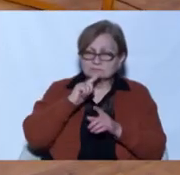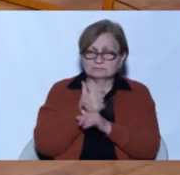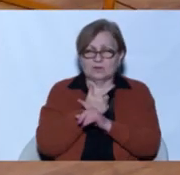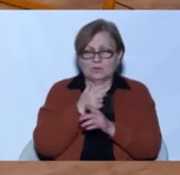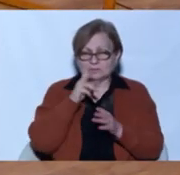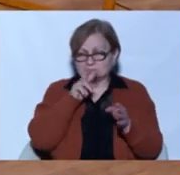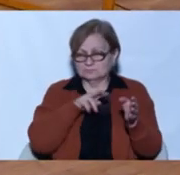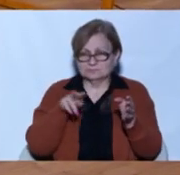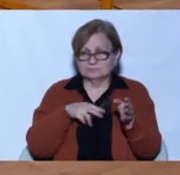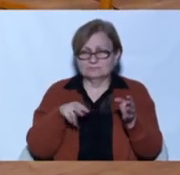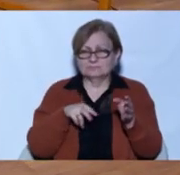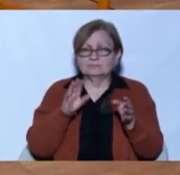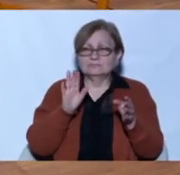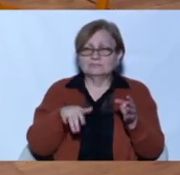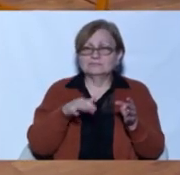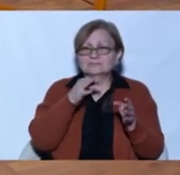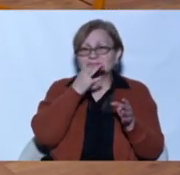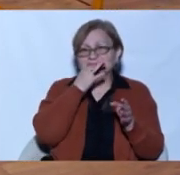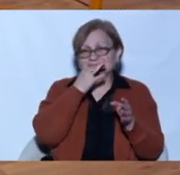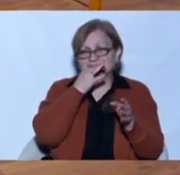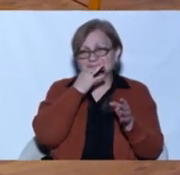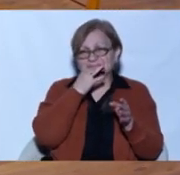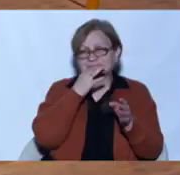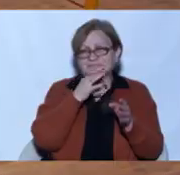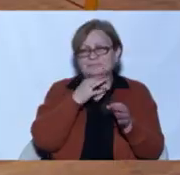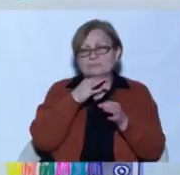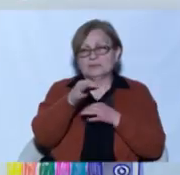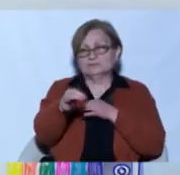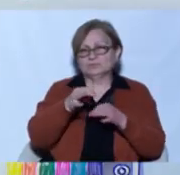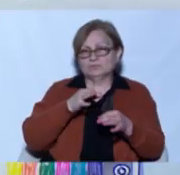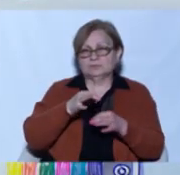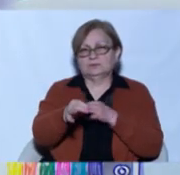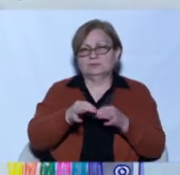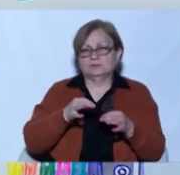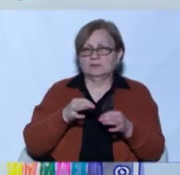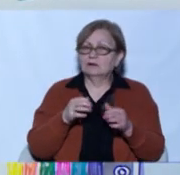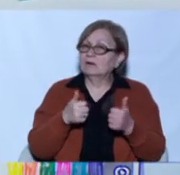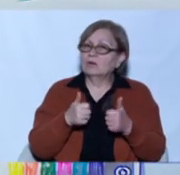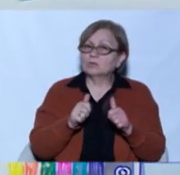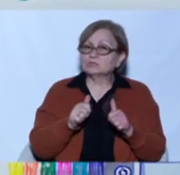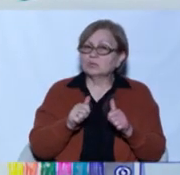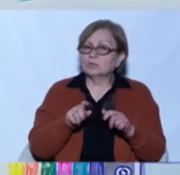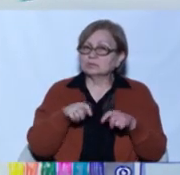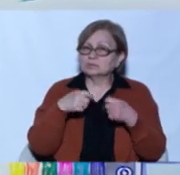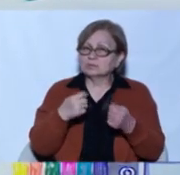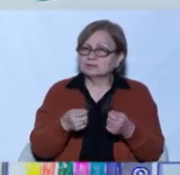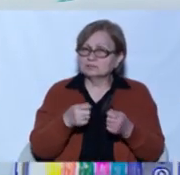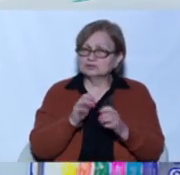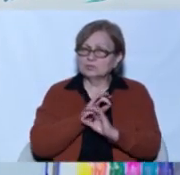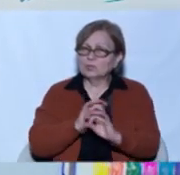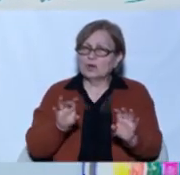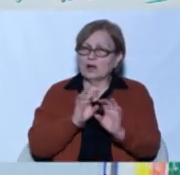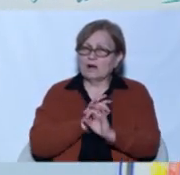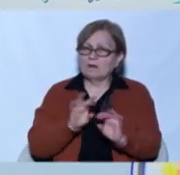მასალა და აი მხოლოდ შემდეგ გაეცით პასუხი, აი როგორ არის გადმოცემული ამბავი. ეს ძალიან